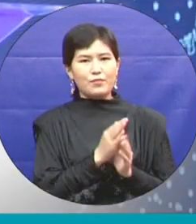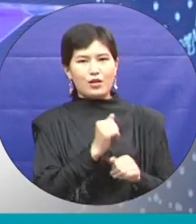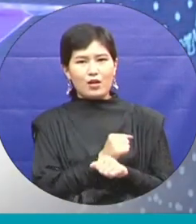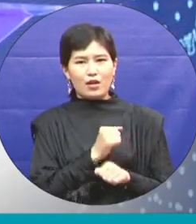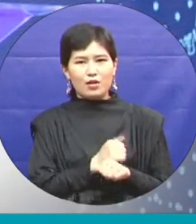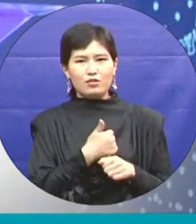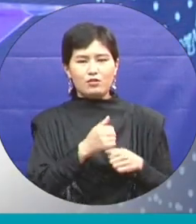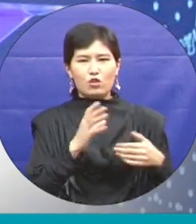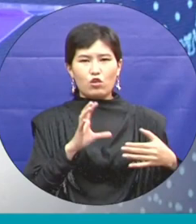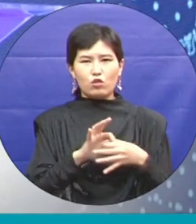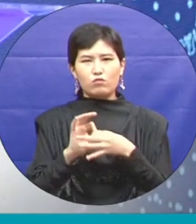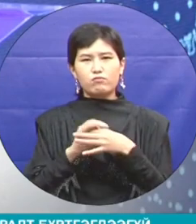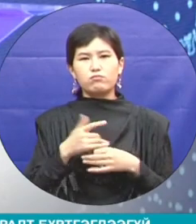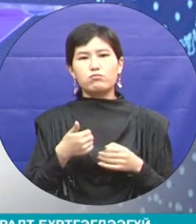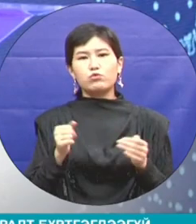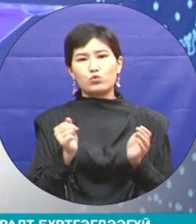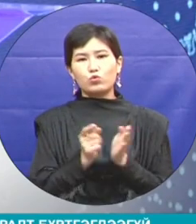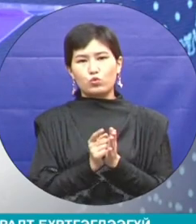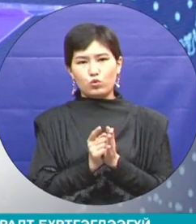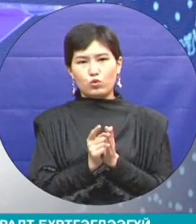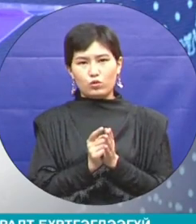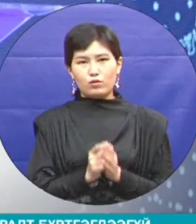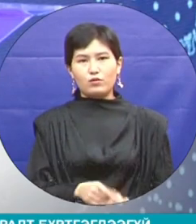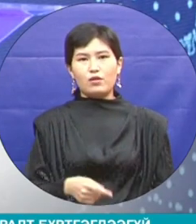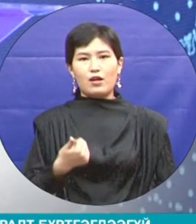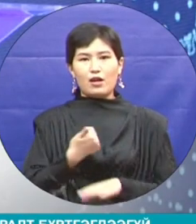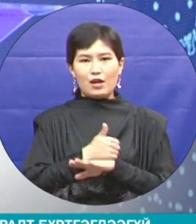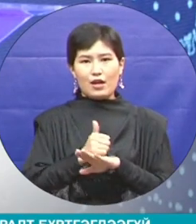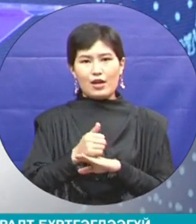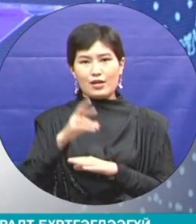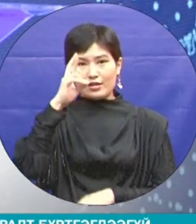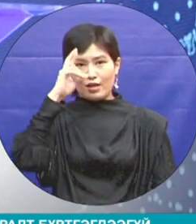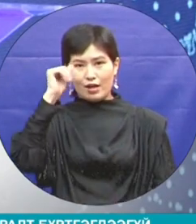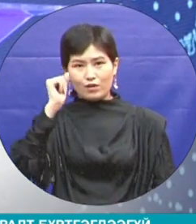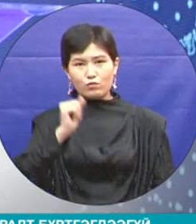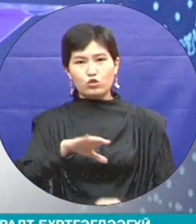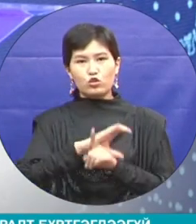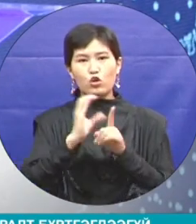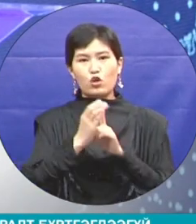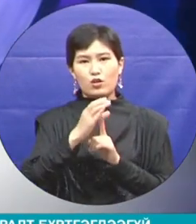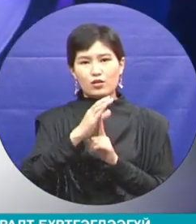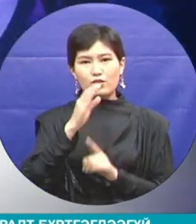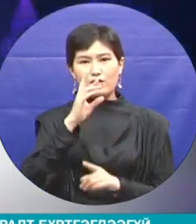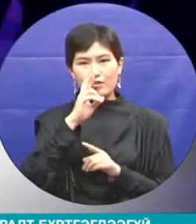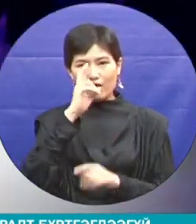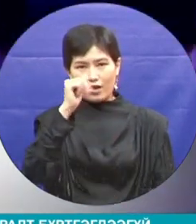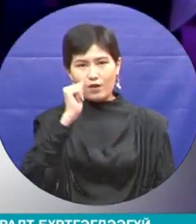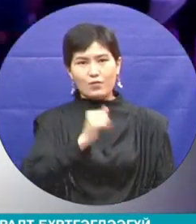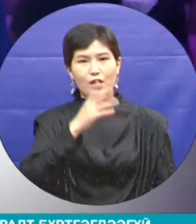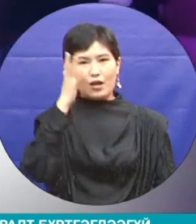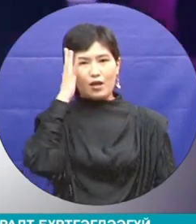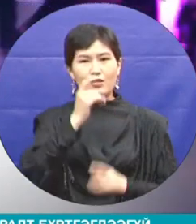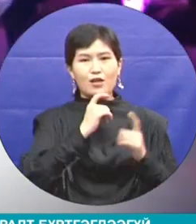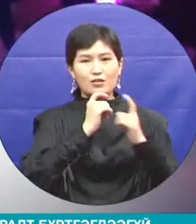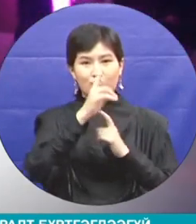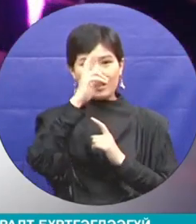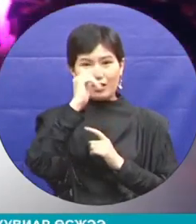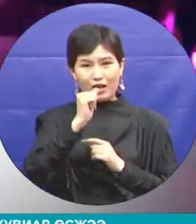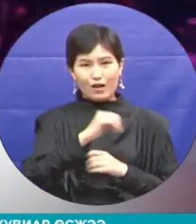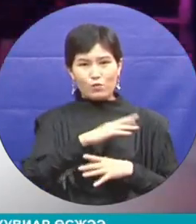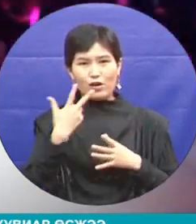маш чухал байгаа. Ер нь бол одоо боловсрч аялал жуулчлал юм, соёлын юм, гадаад харилцааны юм бол хамтарсан